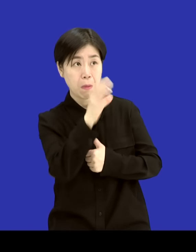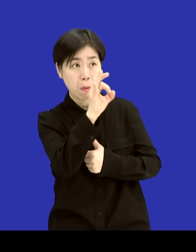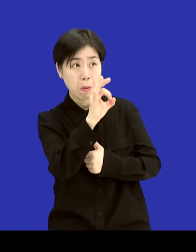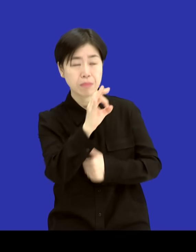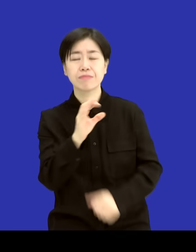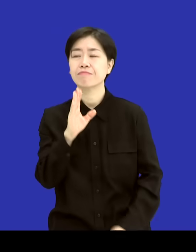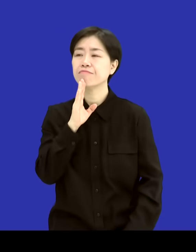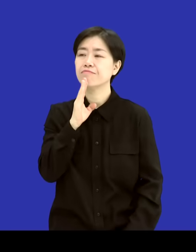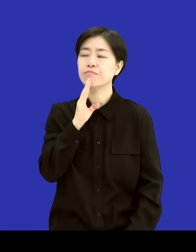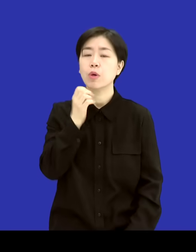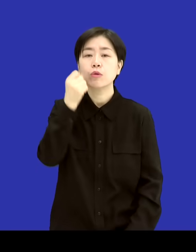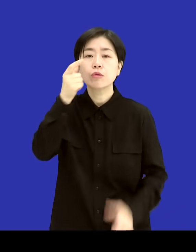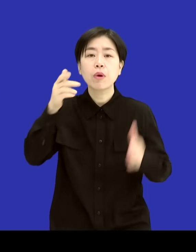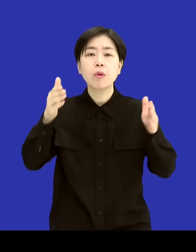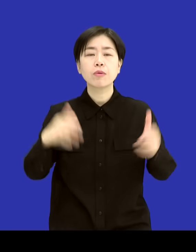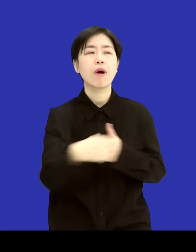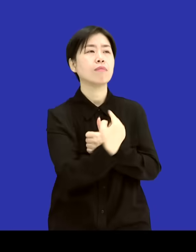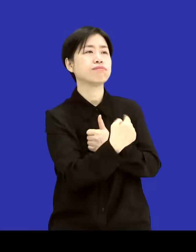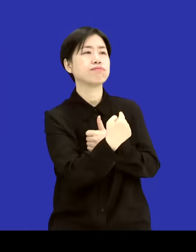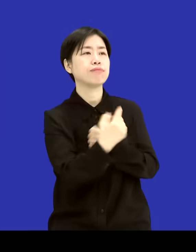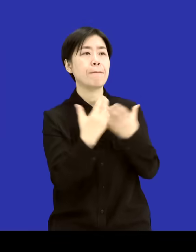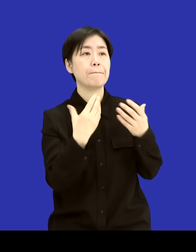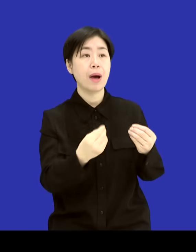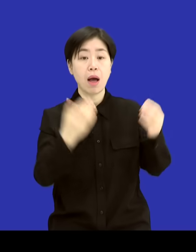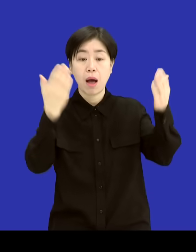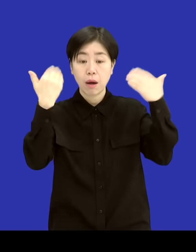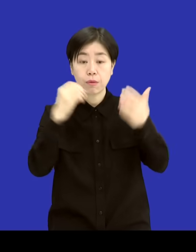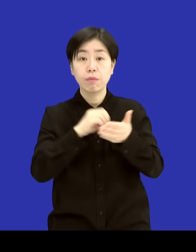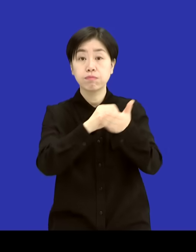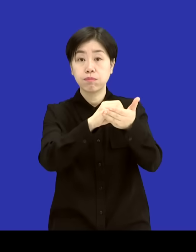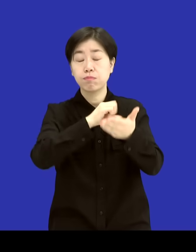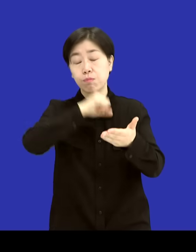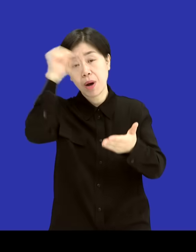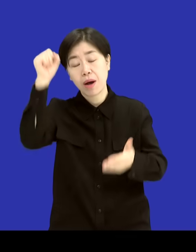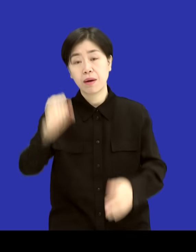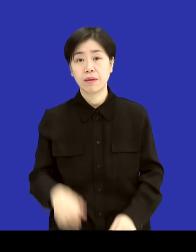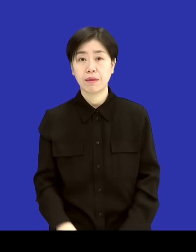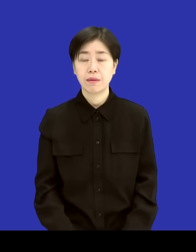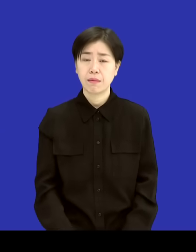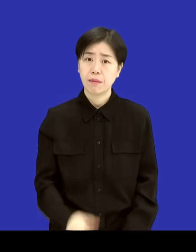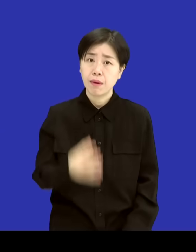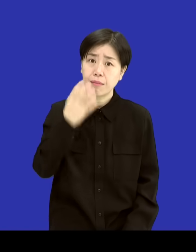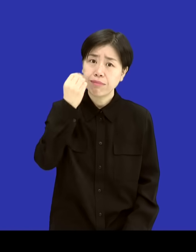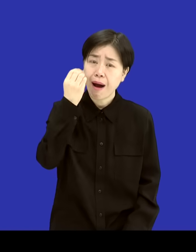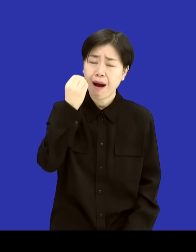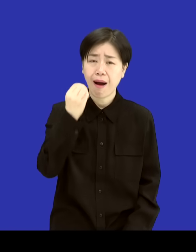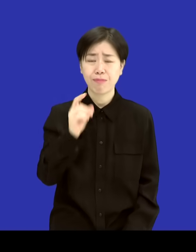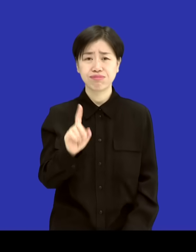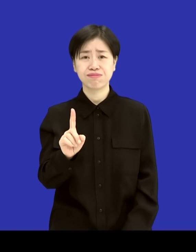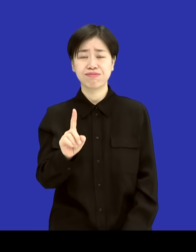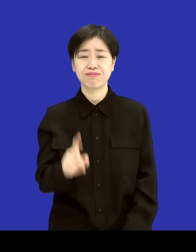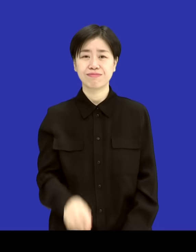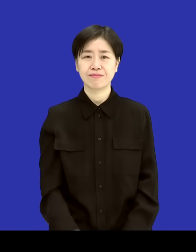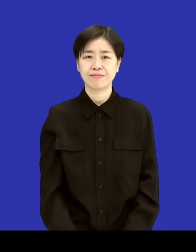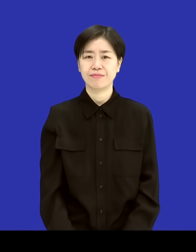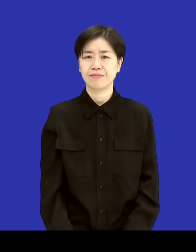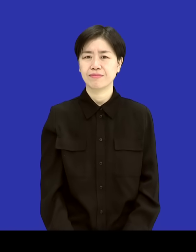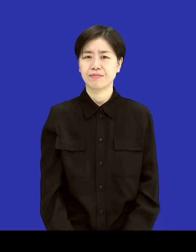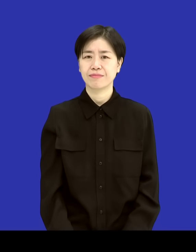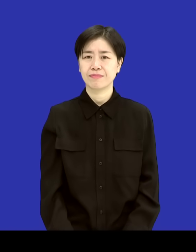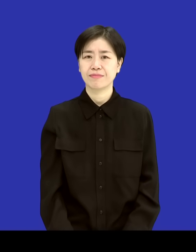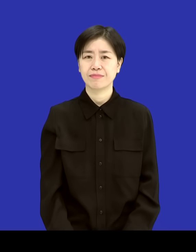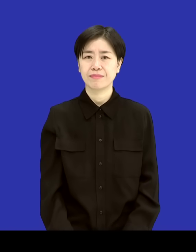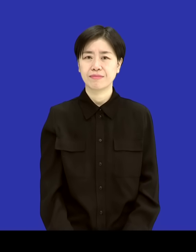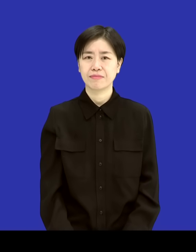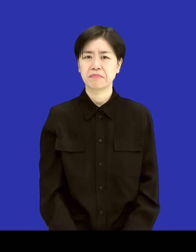받고 합격했어요? 와, 너무 신기하다. 아니 근데 이게 말이 되나? 그러니까 제가 늘 얘기하잖아요. 이게 된 사람들 얘기 들으면 되게